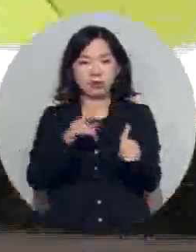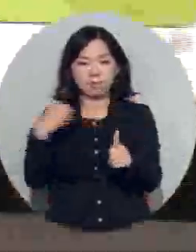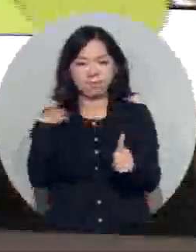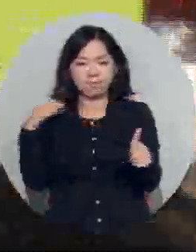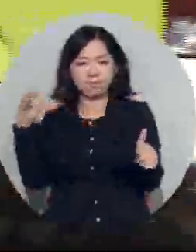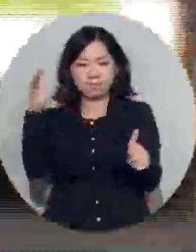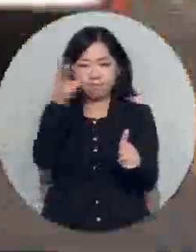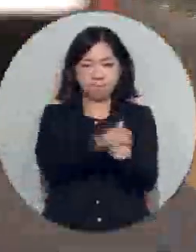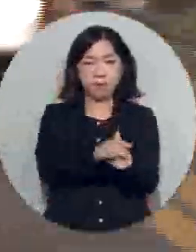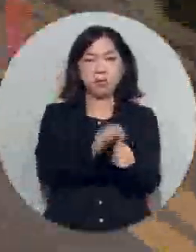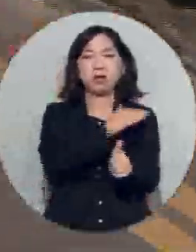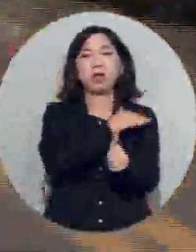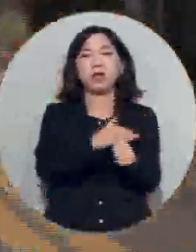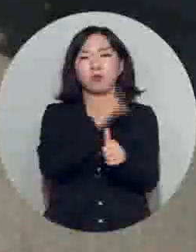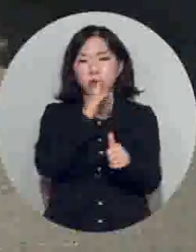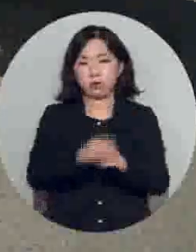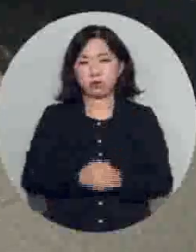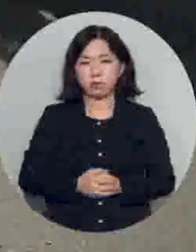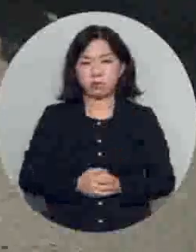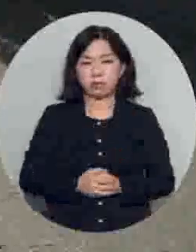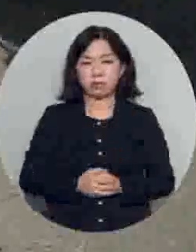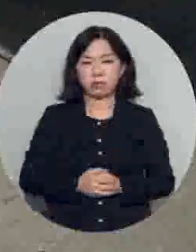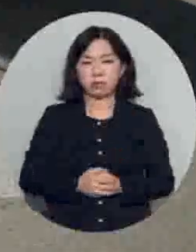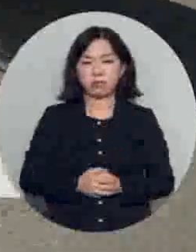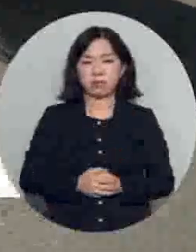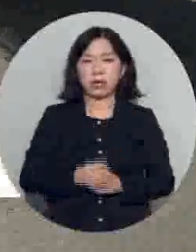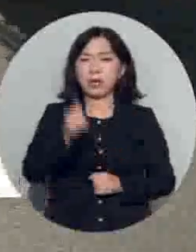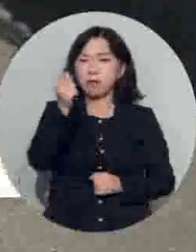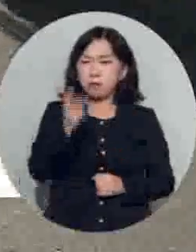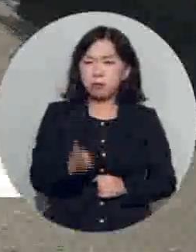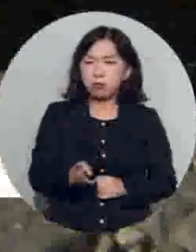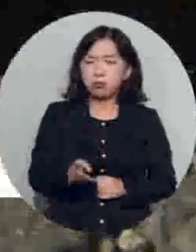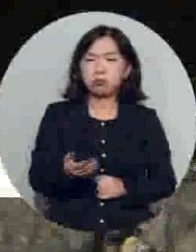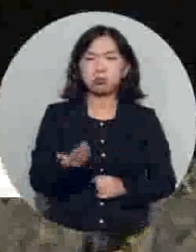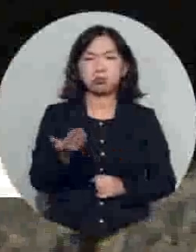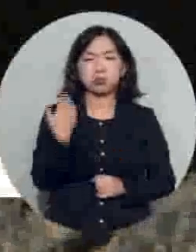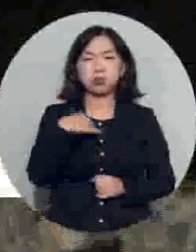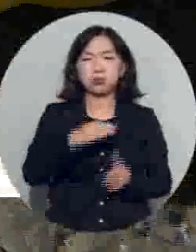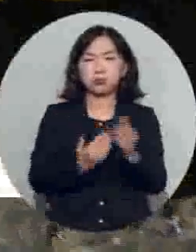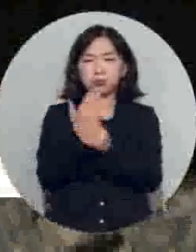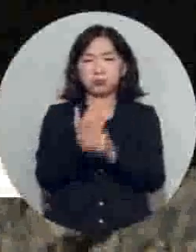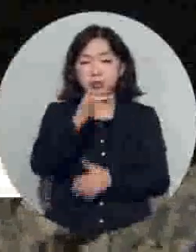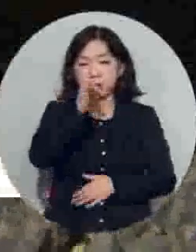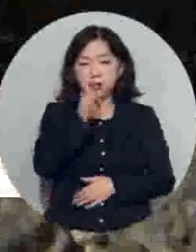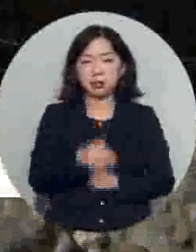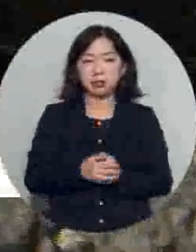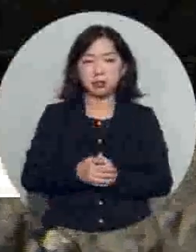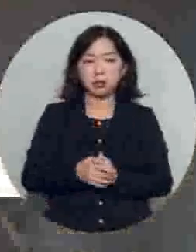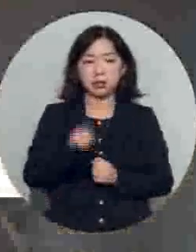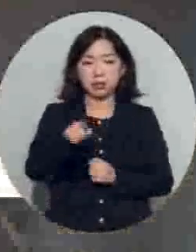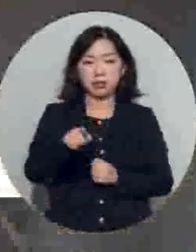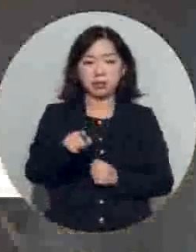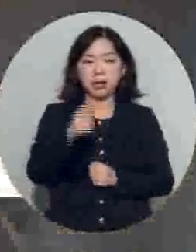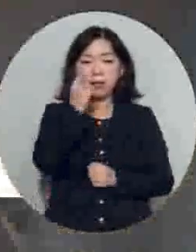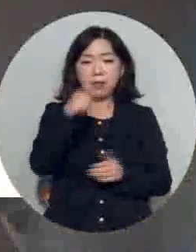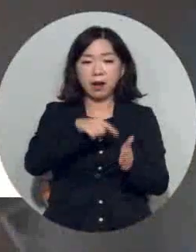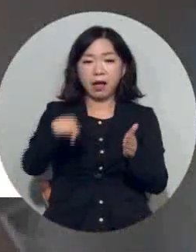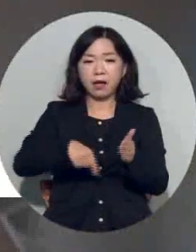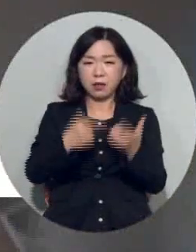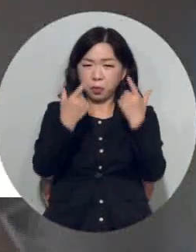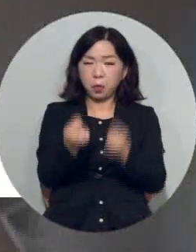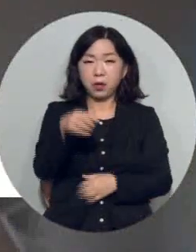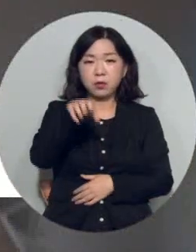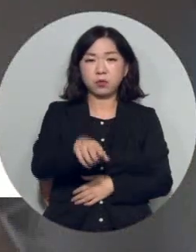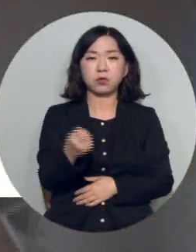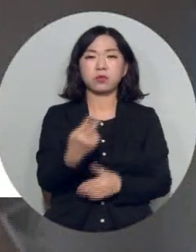물어 해고 처분을 내렸습니다. 그런 사고가 또 있었습니다. 작았지만 한 달 이내에 고작 같은 자리에서 또 사고가 났습니다.